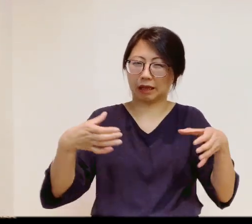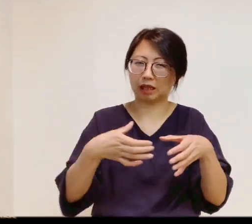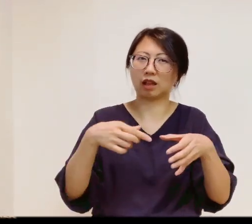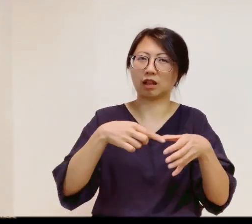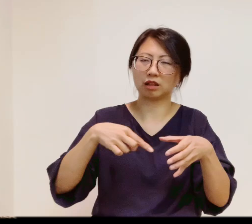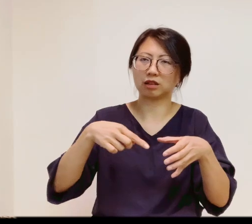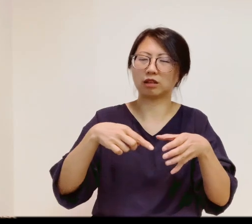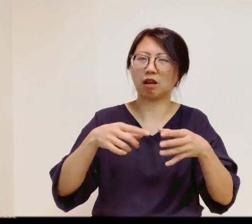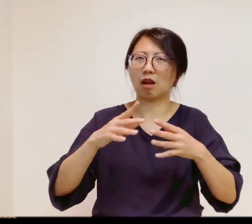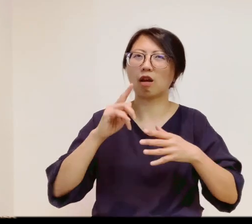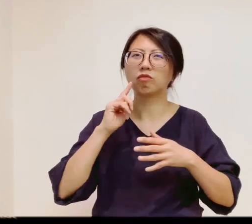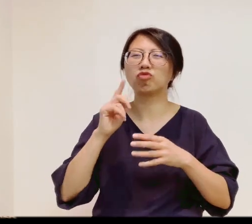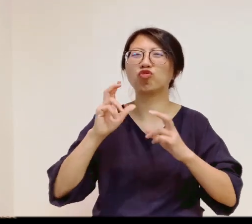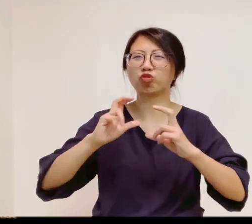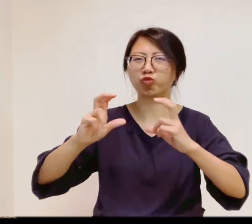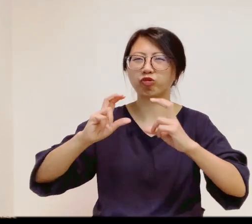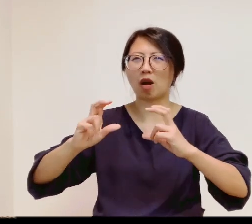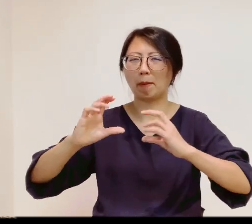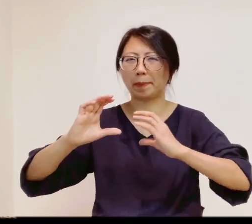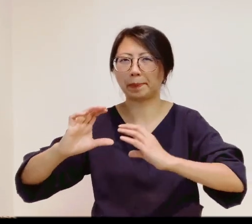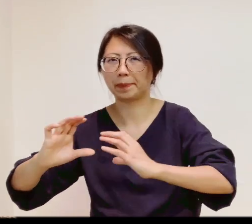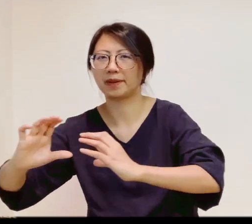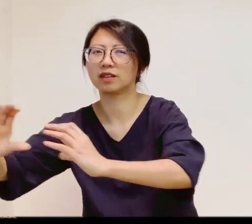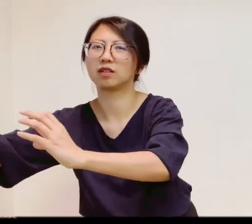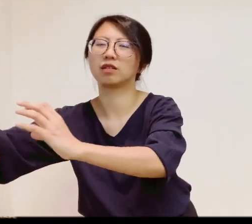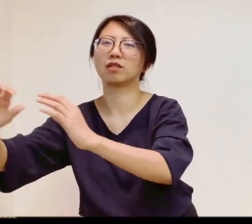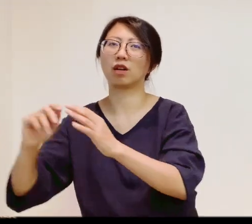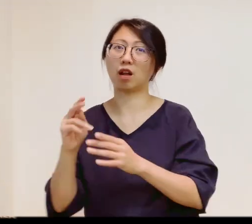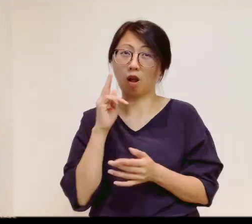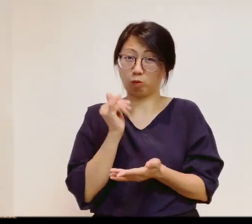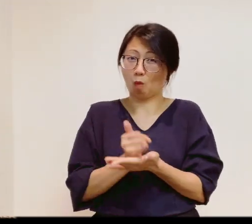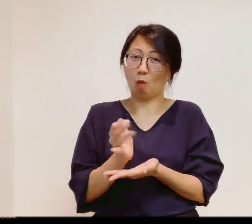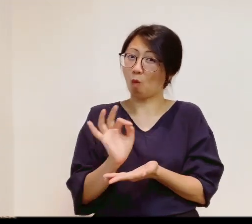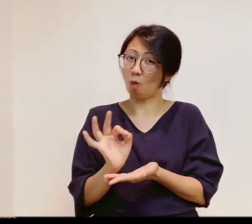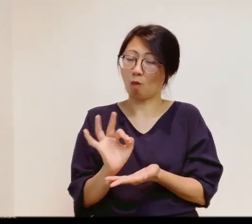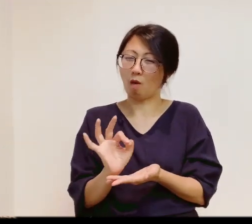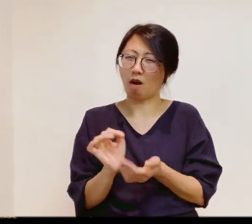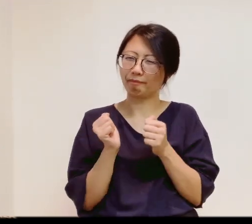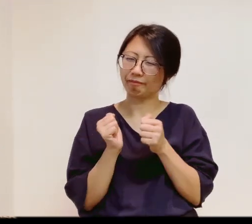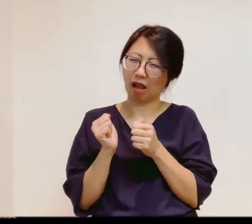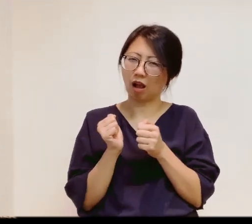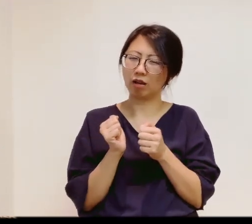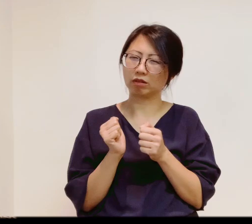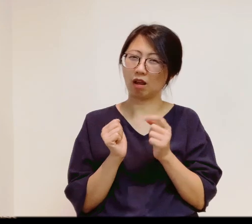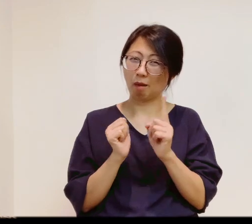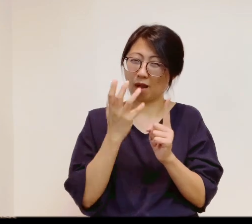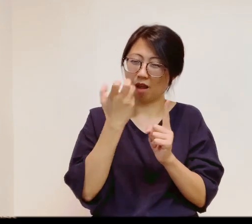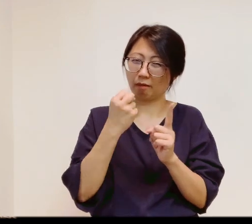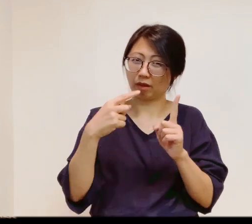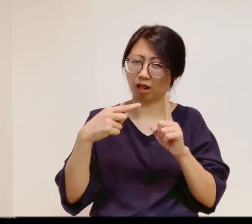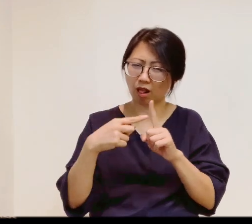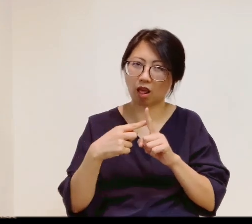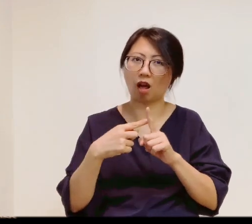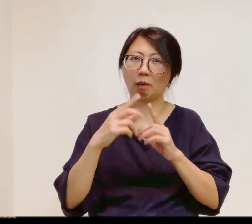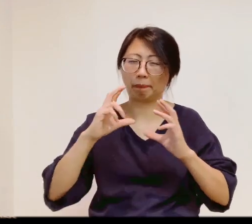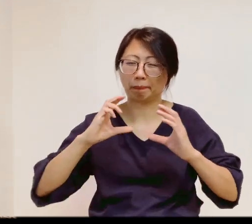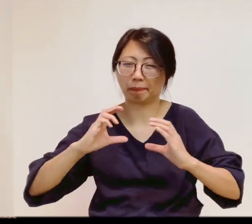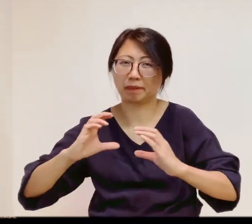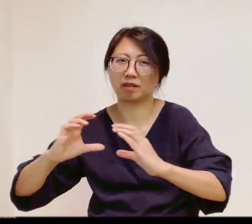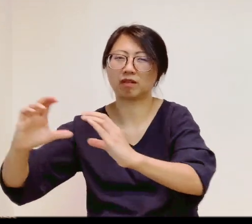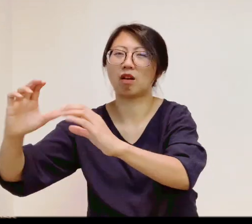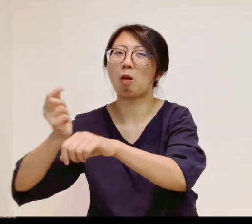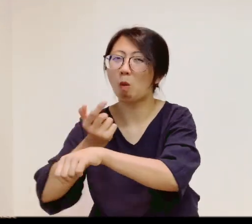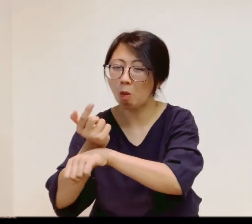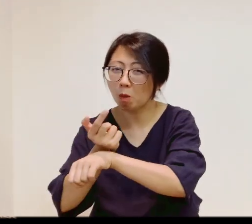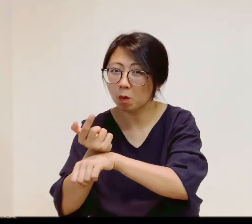一卡車嗰度，150人塞一卡車度，個差唔多係你坐都冇得坐嘅，差唔多係逼埋一齊。咁嗰